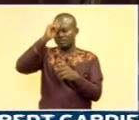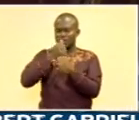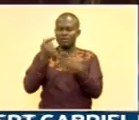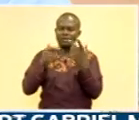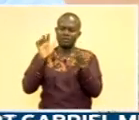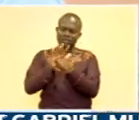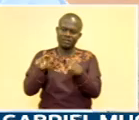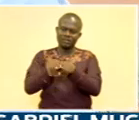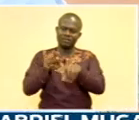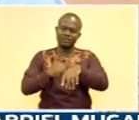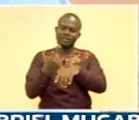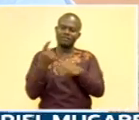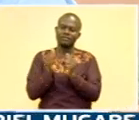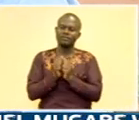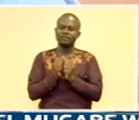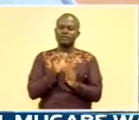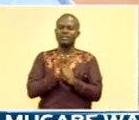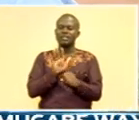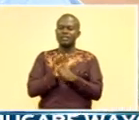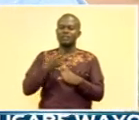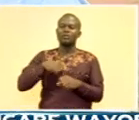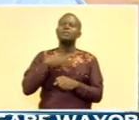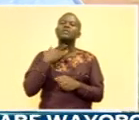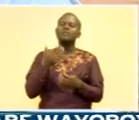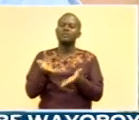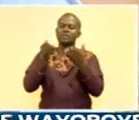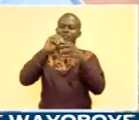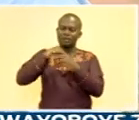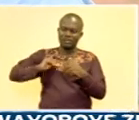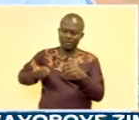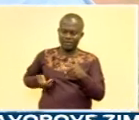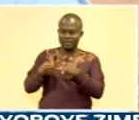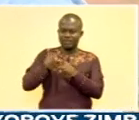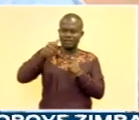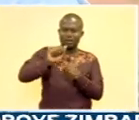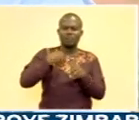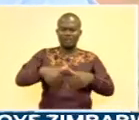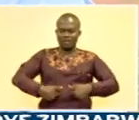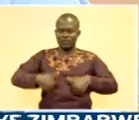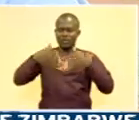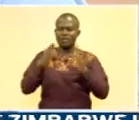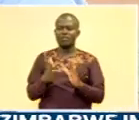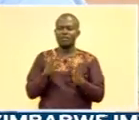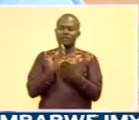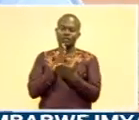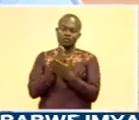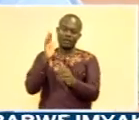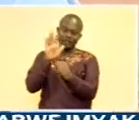cyarimwe. Cyane cyane inzego twifuza ko zizamukamo na abagore bagenzi babo n'urubyiruko. Burya